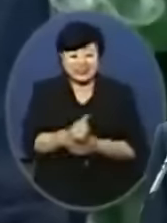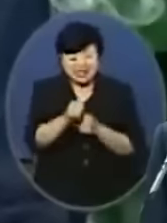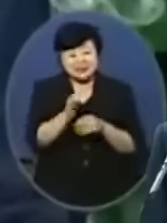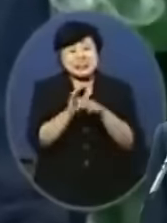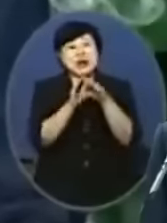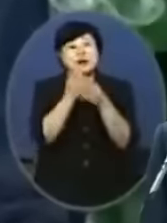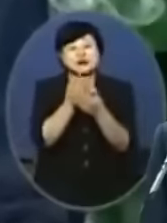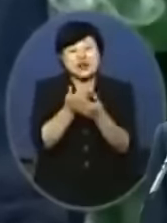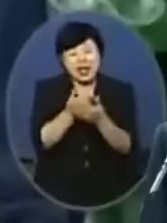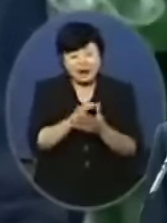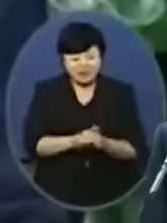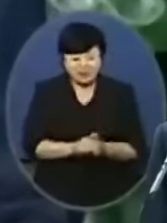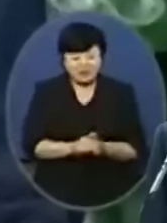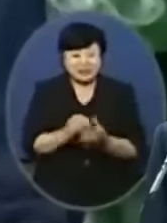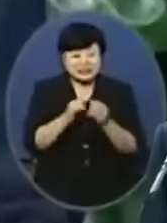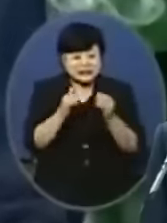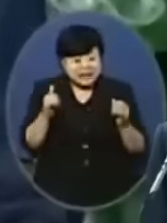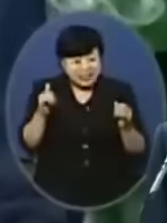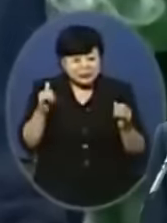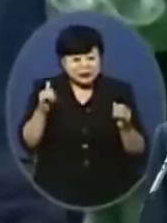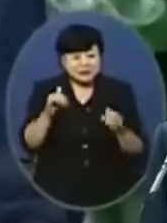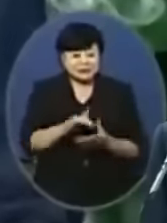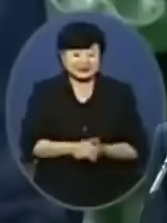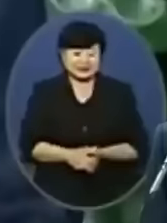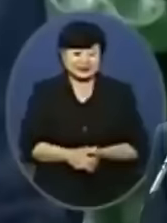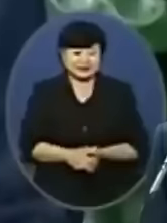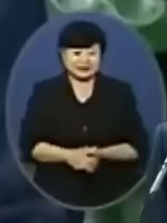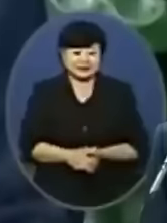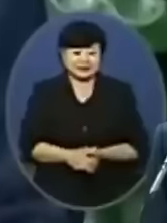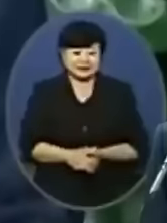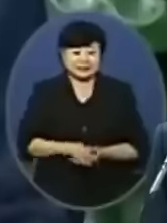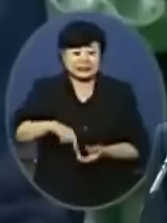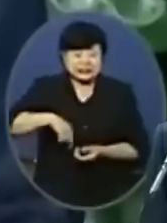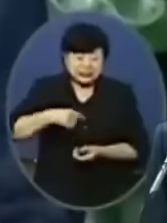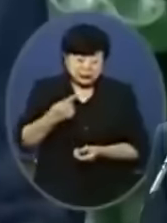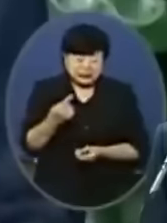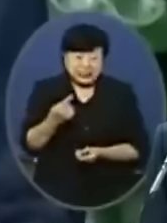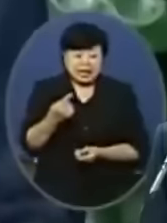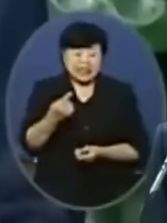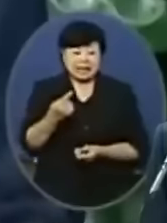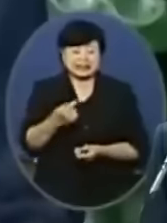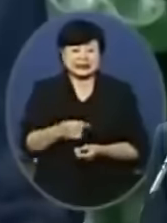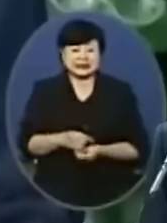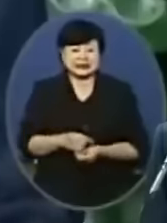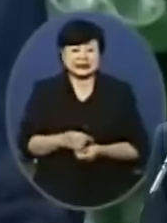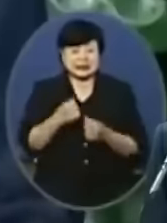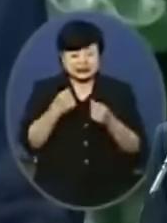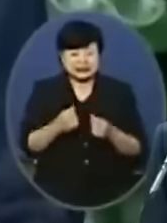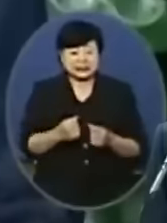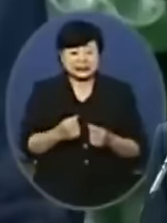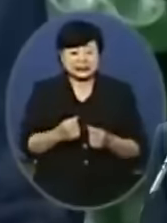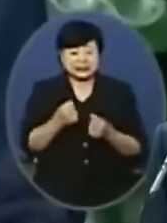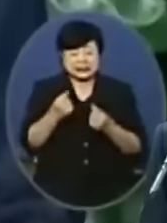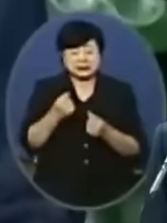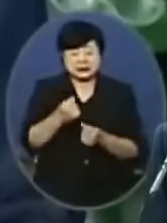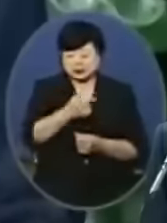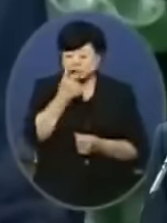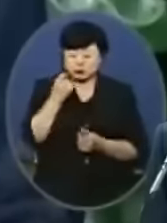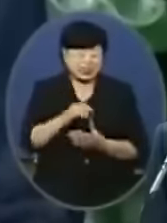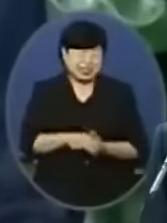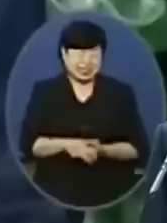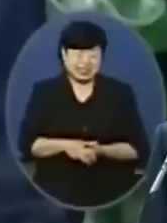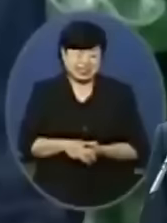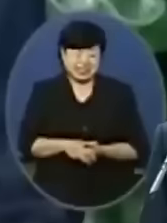채워주세요. 사람은 너무나 자기 스스로 살아갈 수 있는 힘이 그렇게 많지 않습니다.